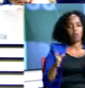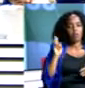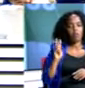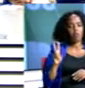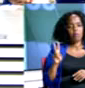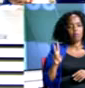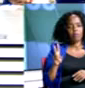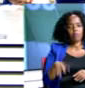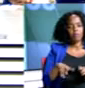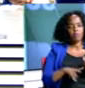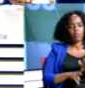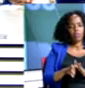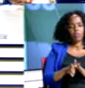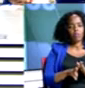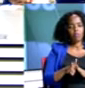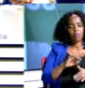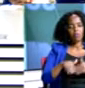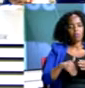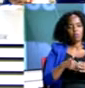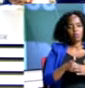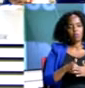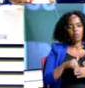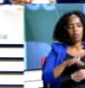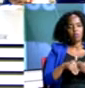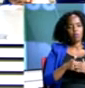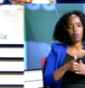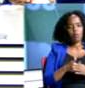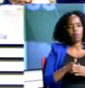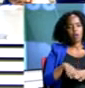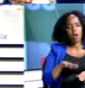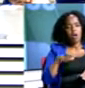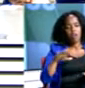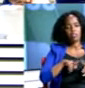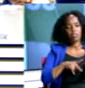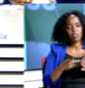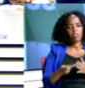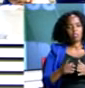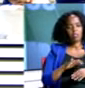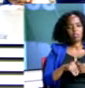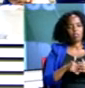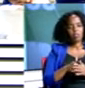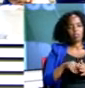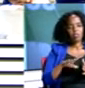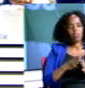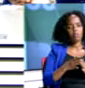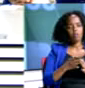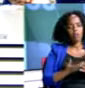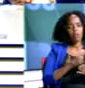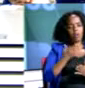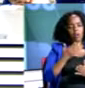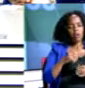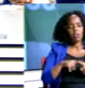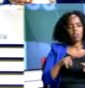fa virus ini kulla funda sehingga nam cufa fit a namunda ijesa kanaf wang amnuk alains jerena dada mulat